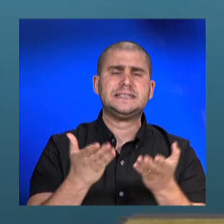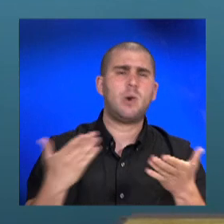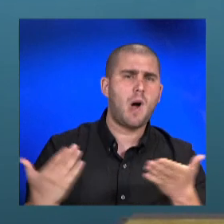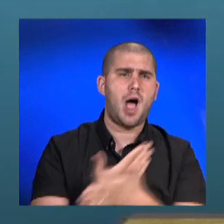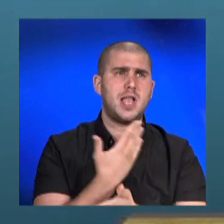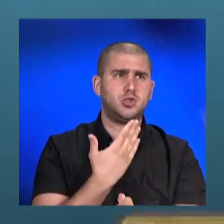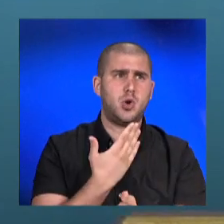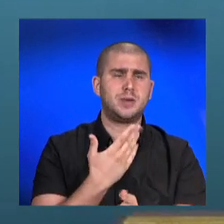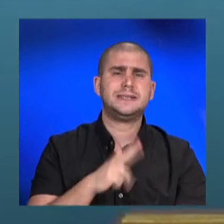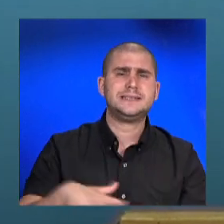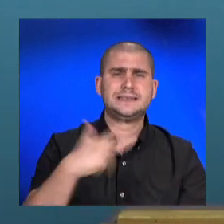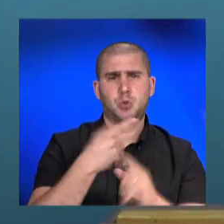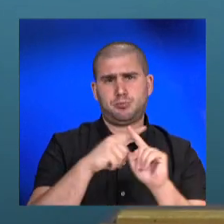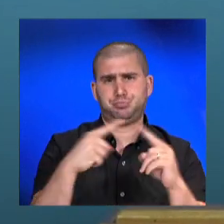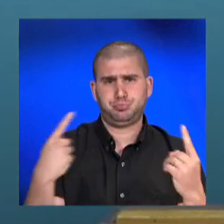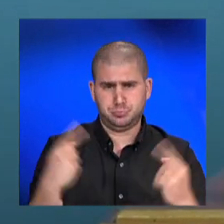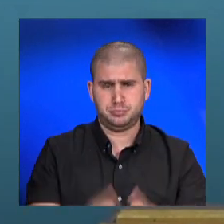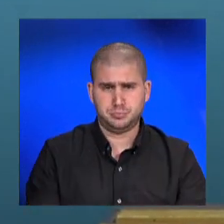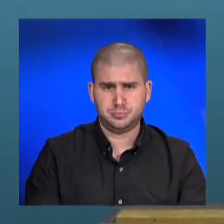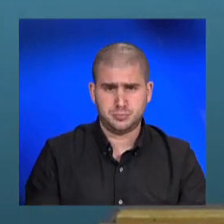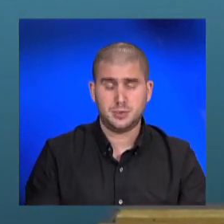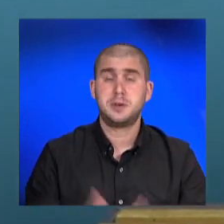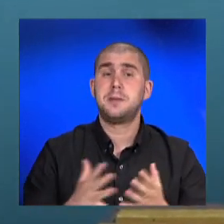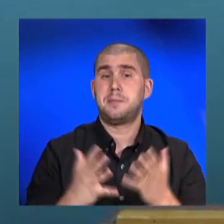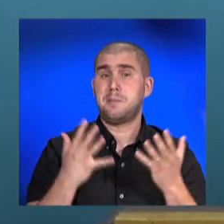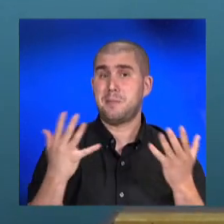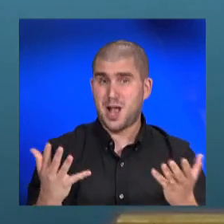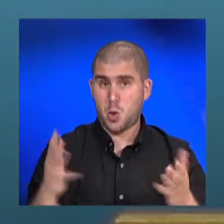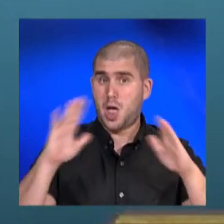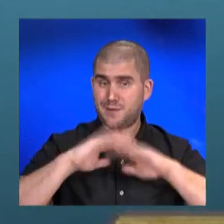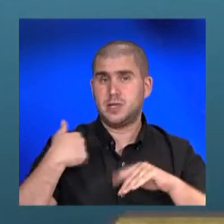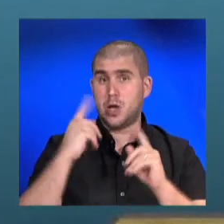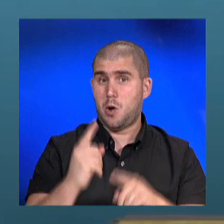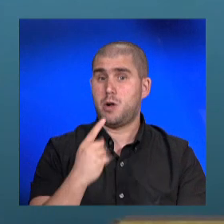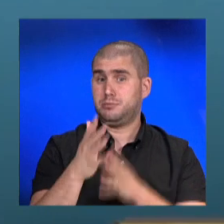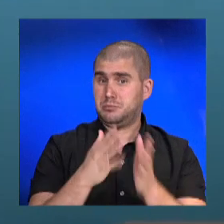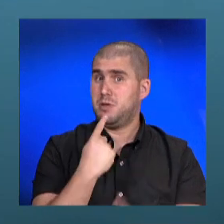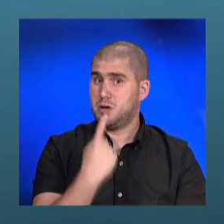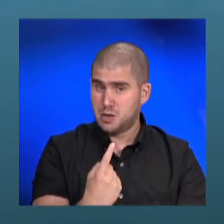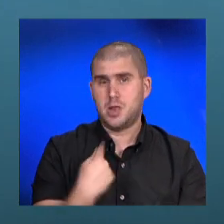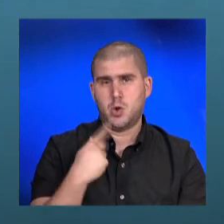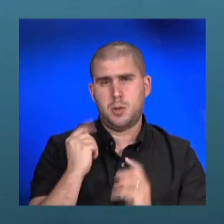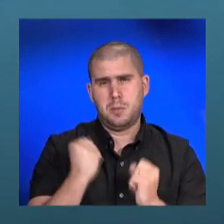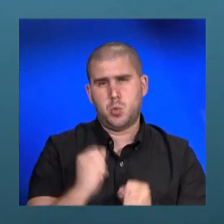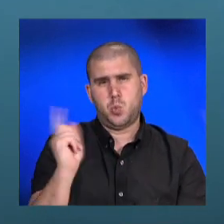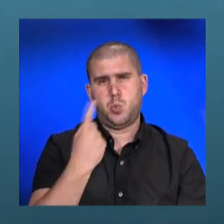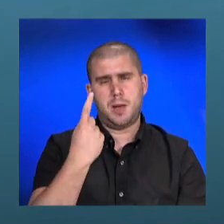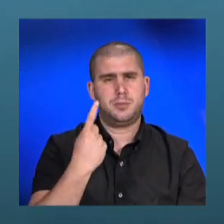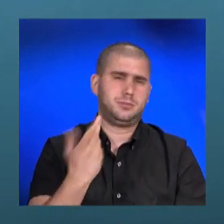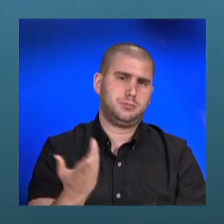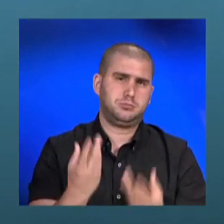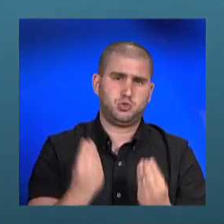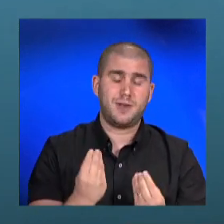שונים. ובגדול, הערב אני יכול לומר, ואני חושב שכולנו משתבחים בזה, החדשות הטובות